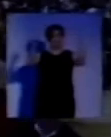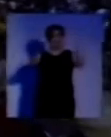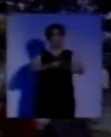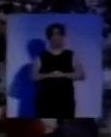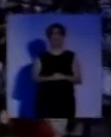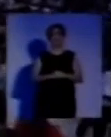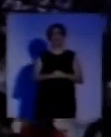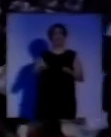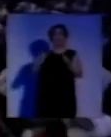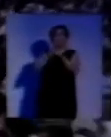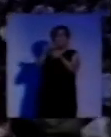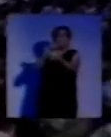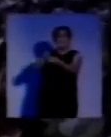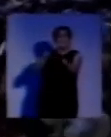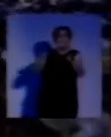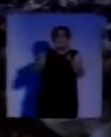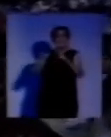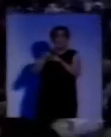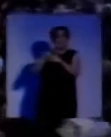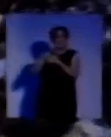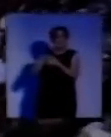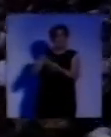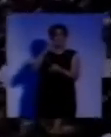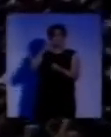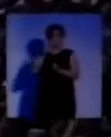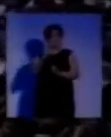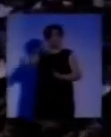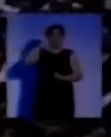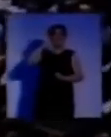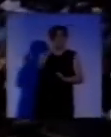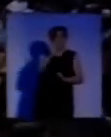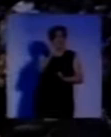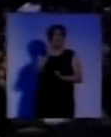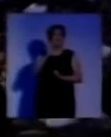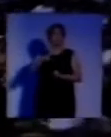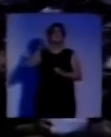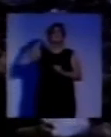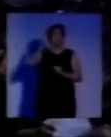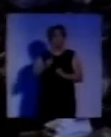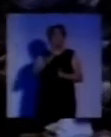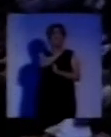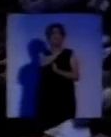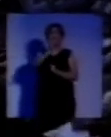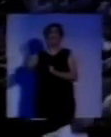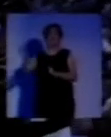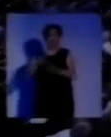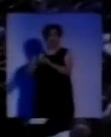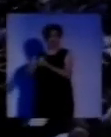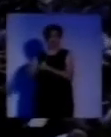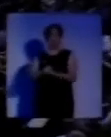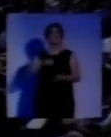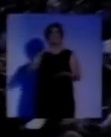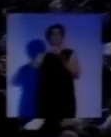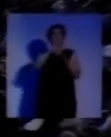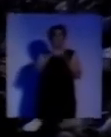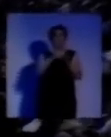σε συνδυασμό με μια στοχευμένη μείωση των δαπανών αλλά και βελτίωση της